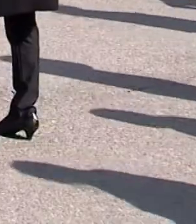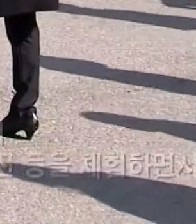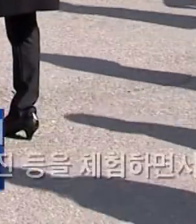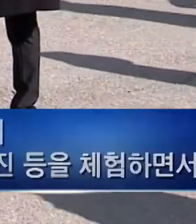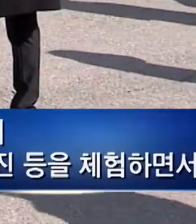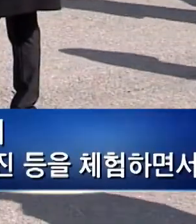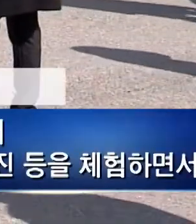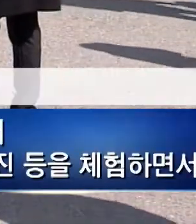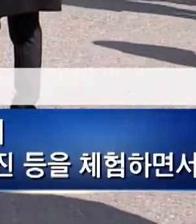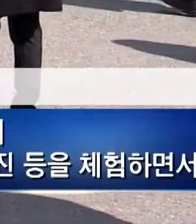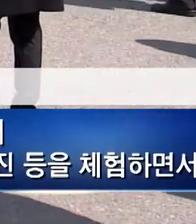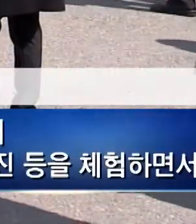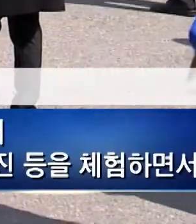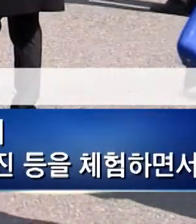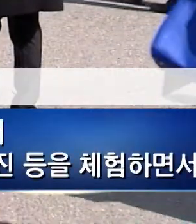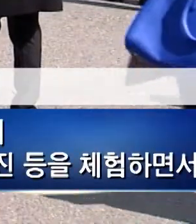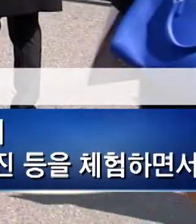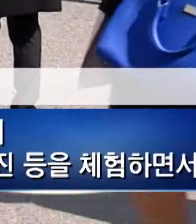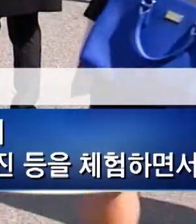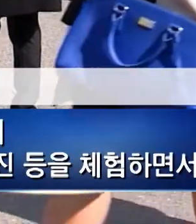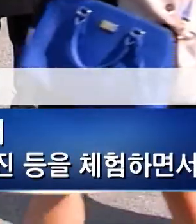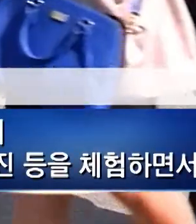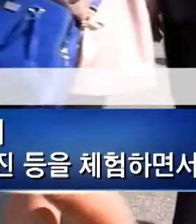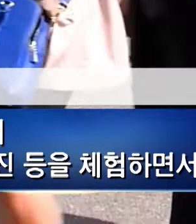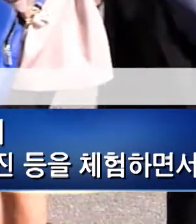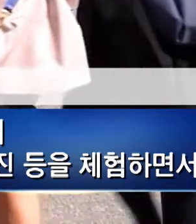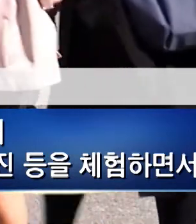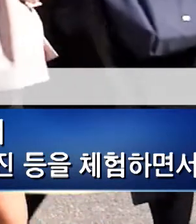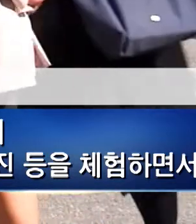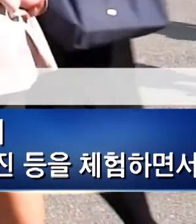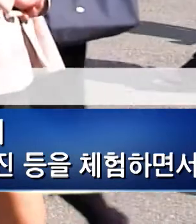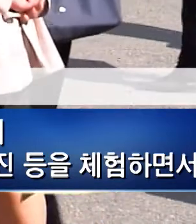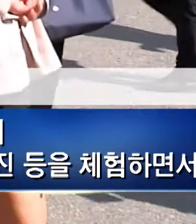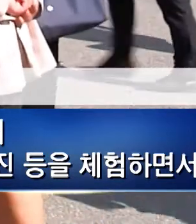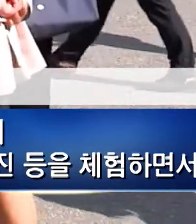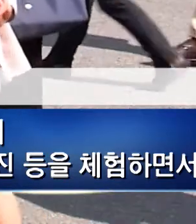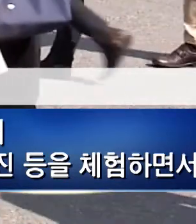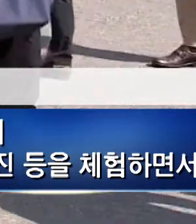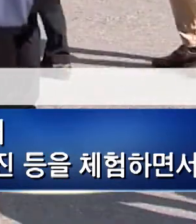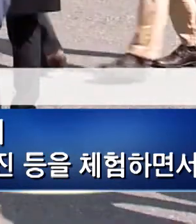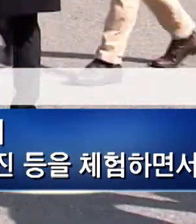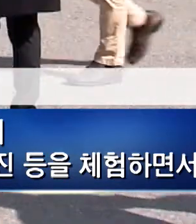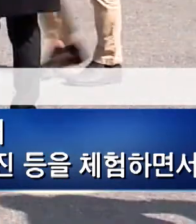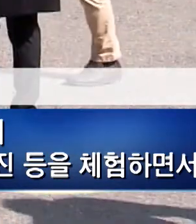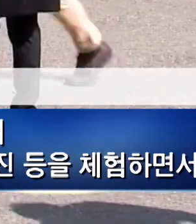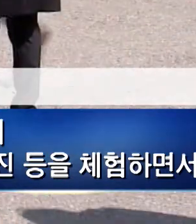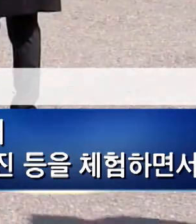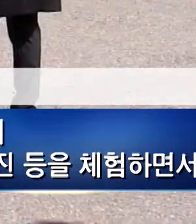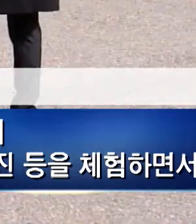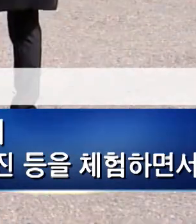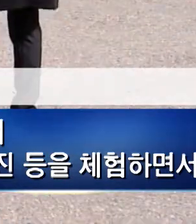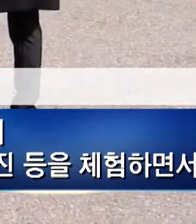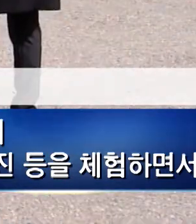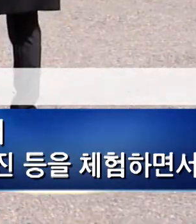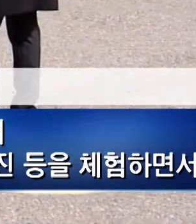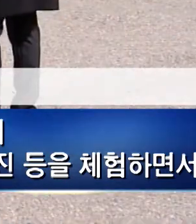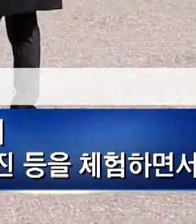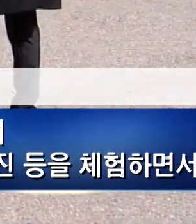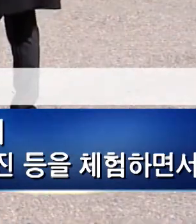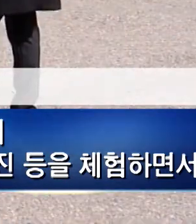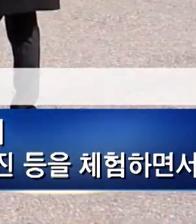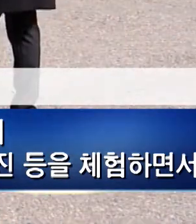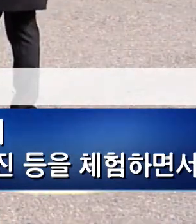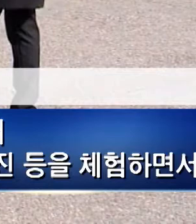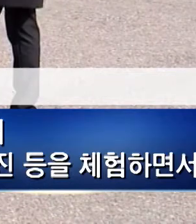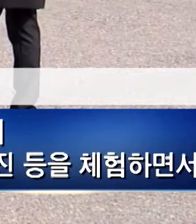아, 이번에 졸업을 앞두고 있어서 취업 준비 때문에 많이 고민됐는데 박람회 와서 뷰티에